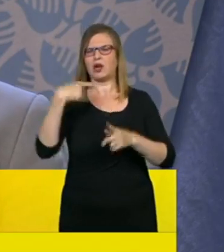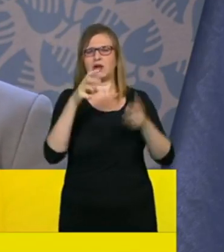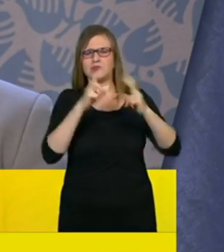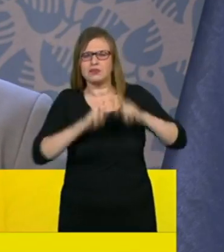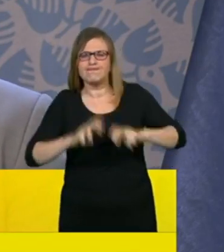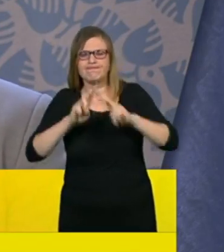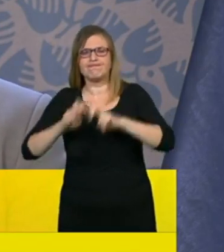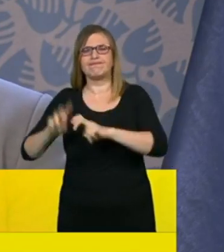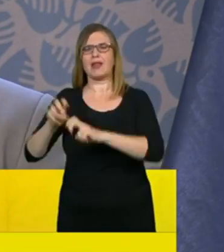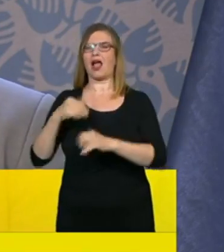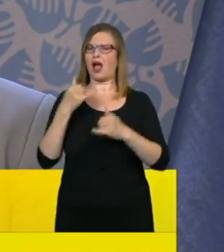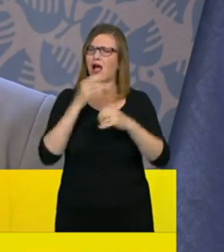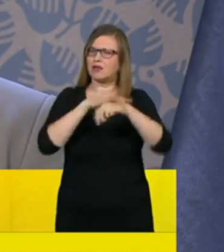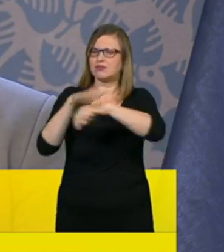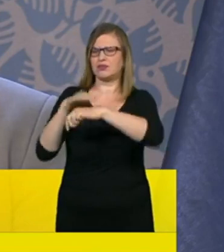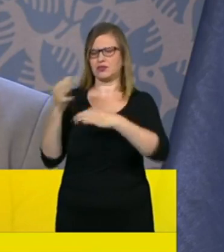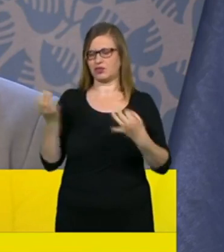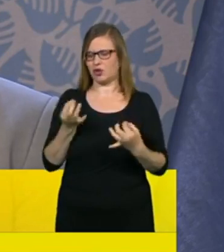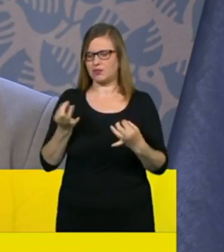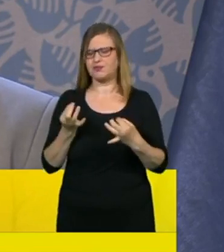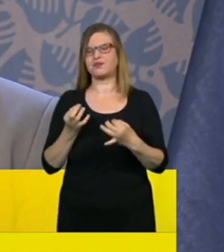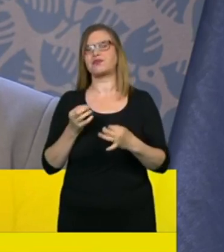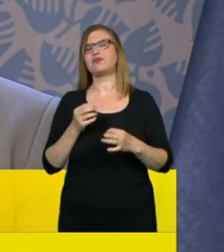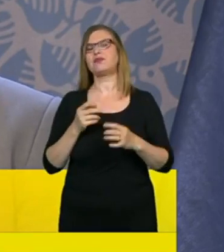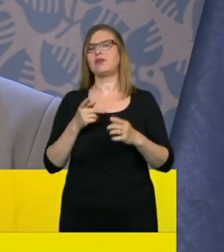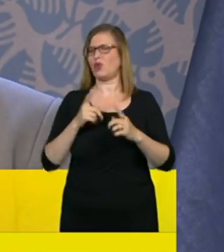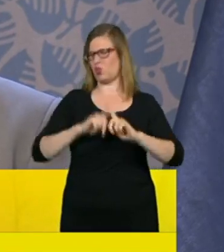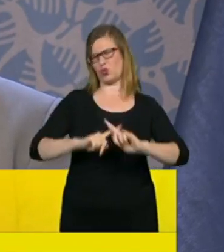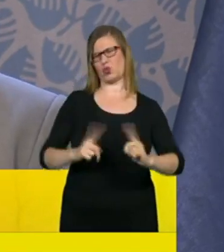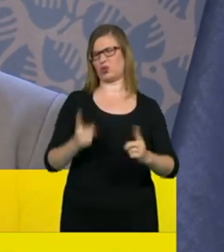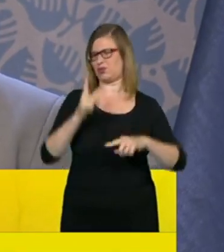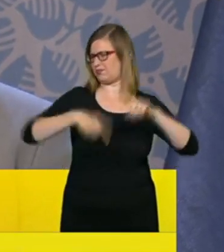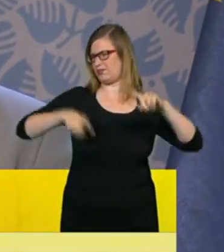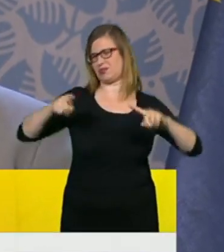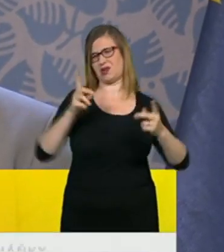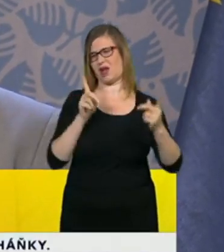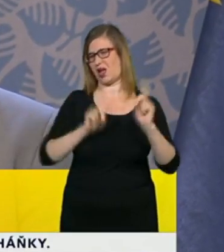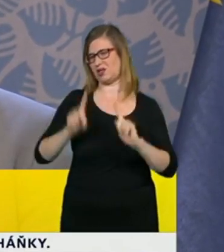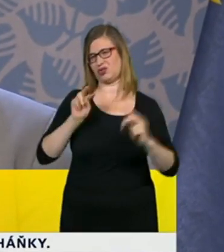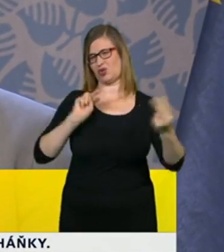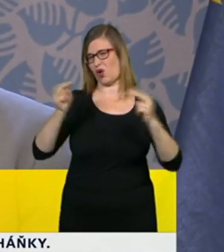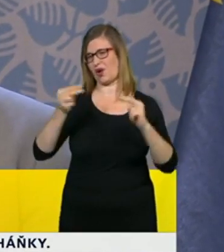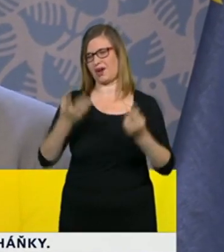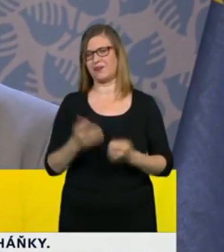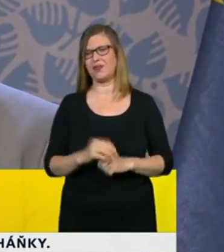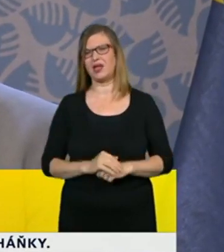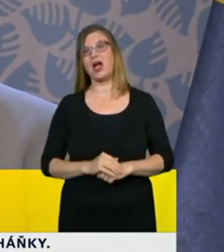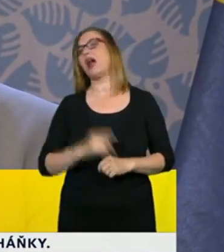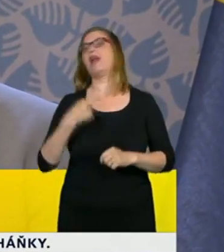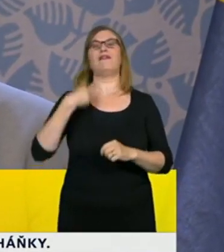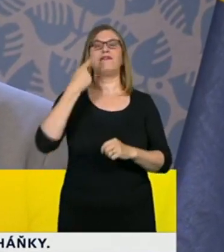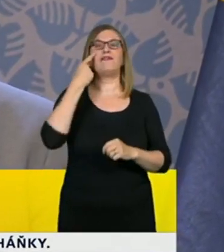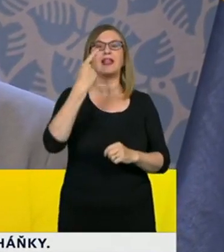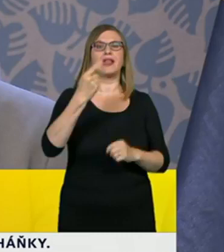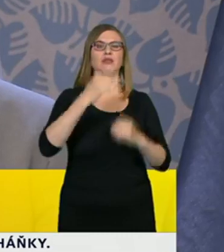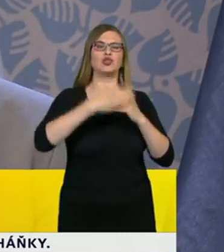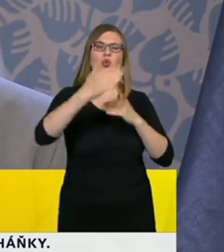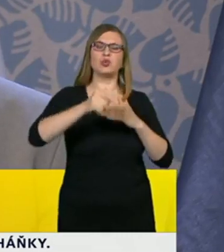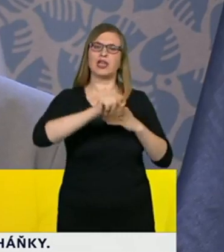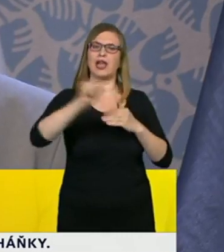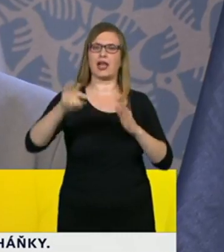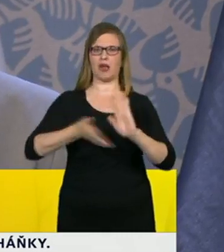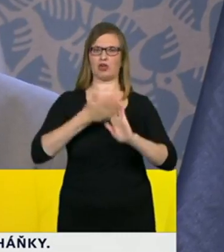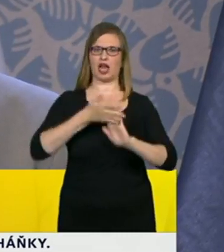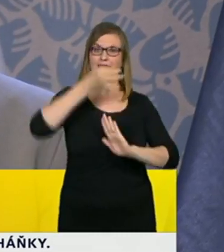je. My když se podíváme na situaci, která je v tuto chvíli v Evropě, a vezmeme německou studii, tak Němci zjistili, že